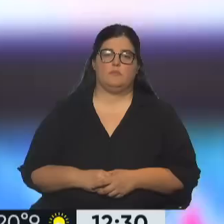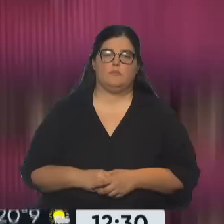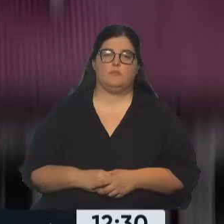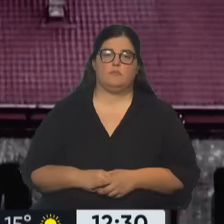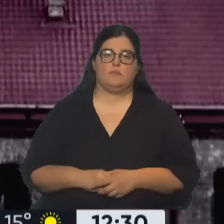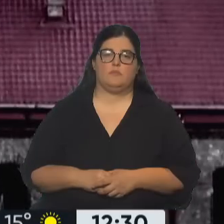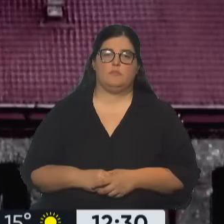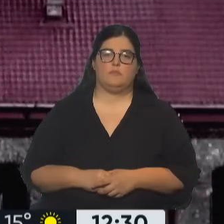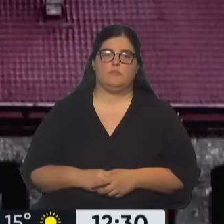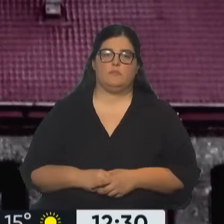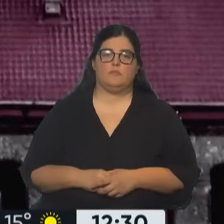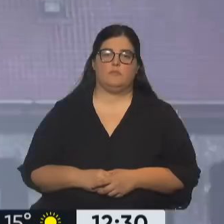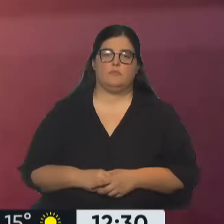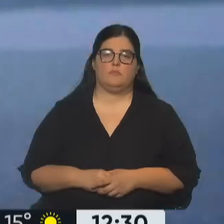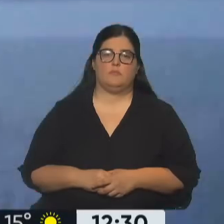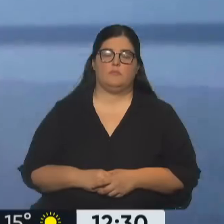обстановки.